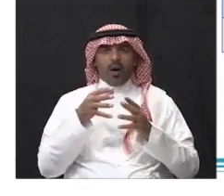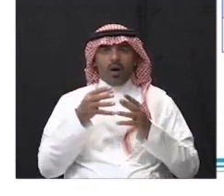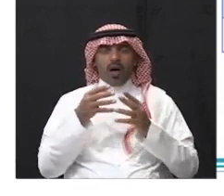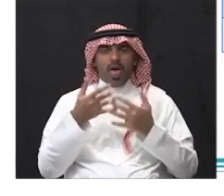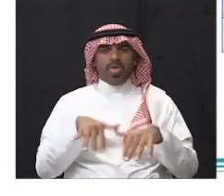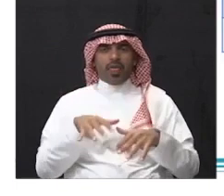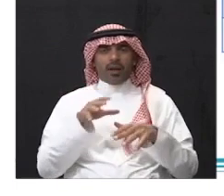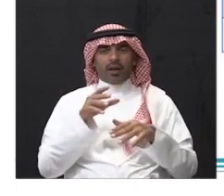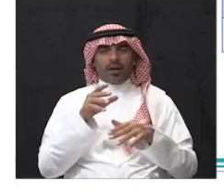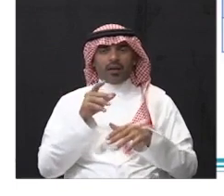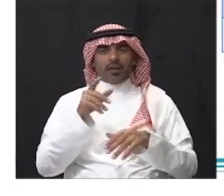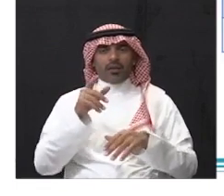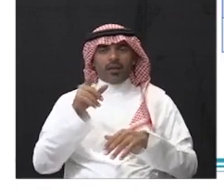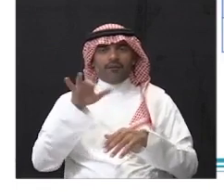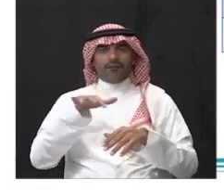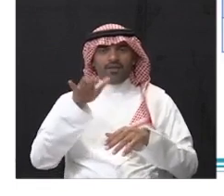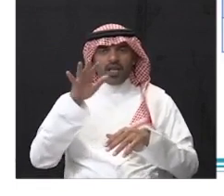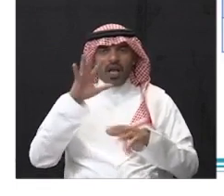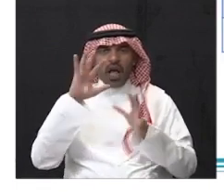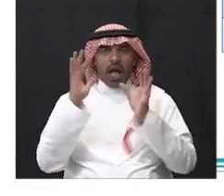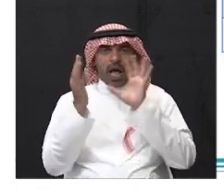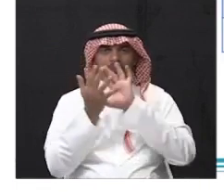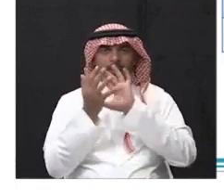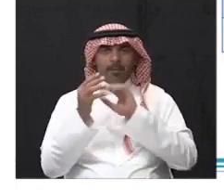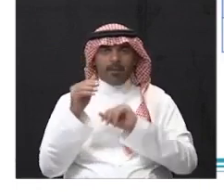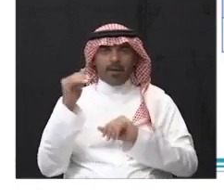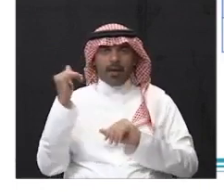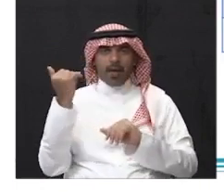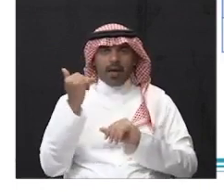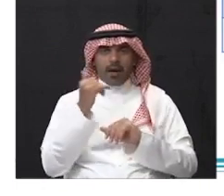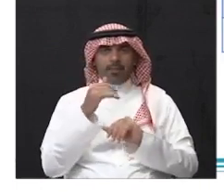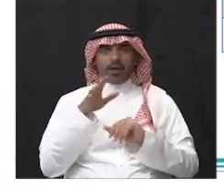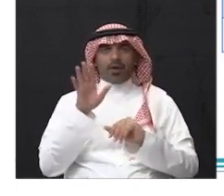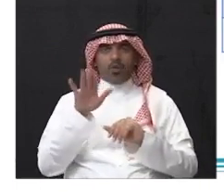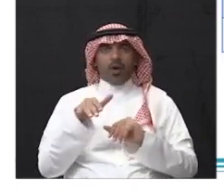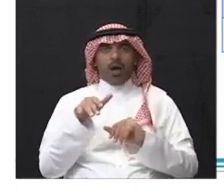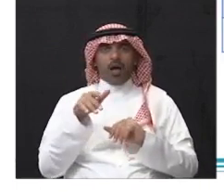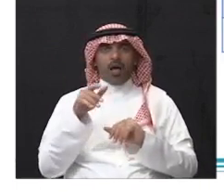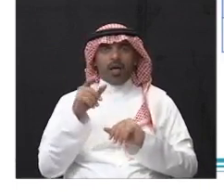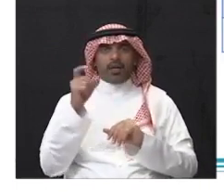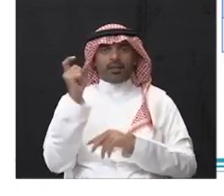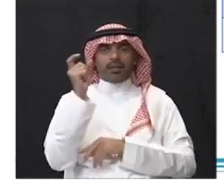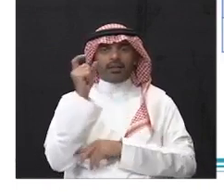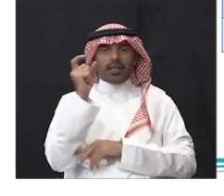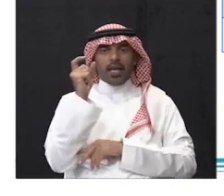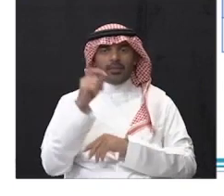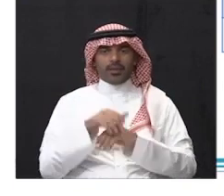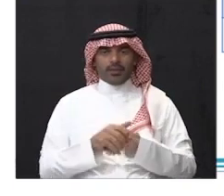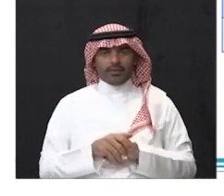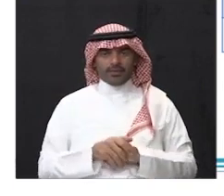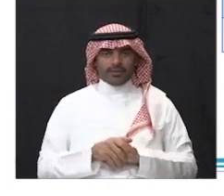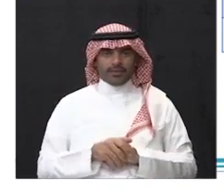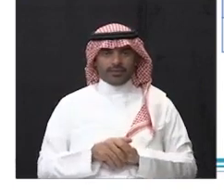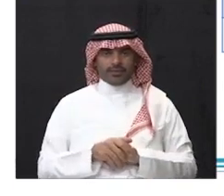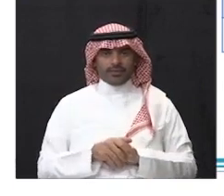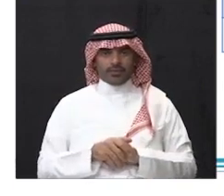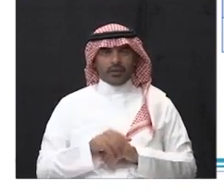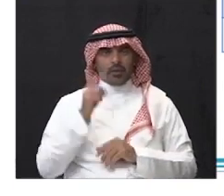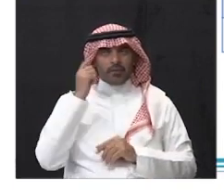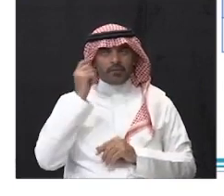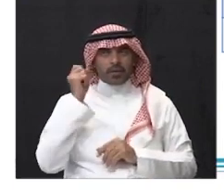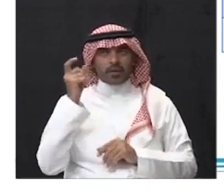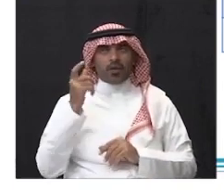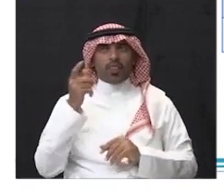بين قوسين موجود الآثار السياسية، الآثار الاجتماعية، الآثار الثقافية والفكرية، الآثار